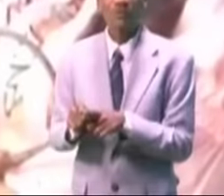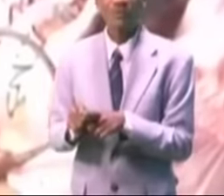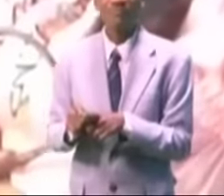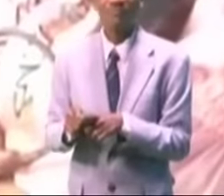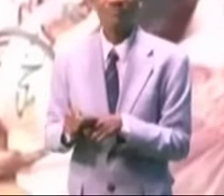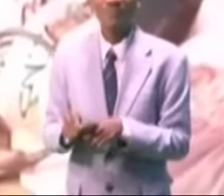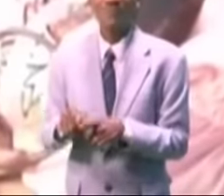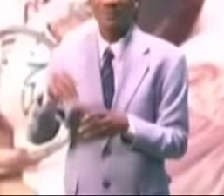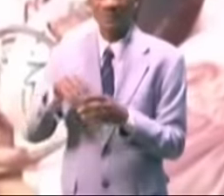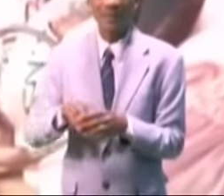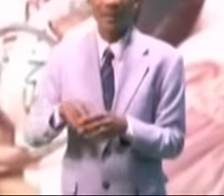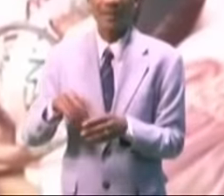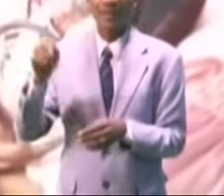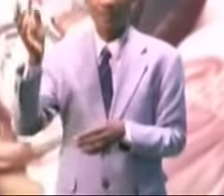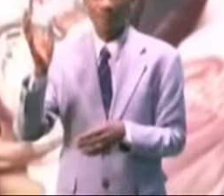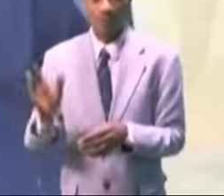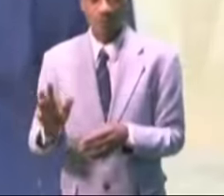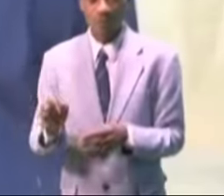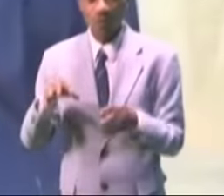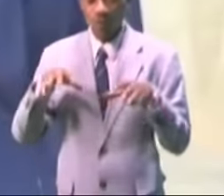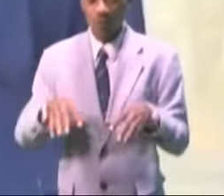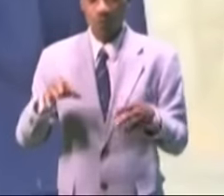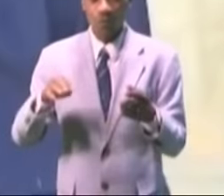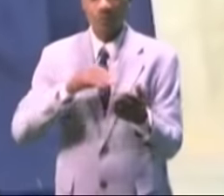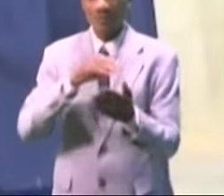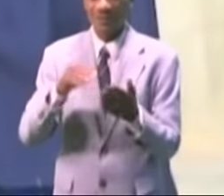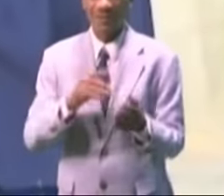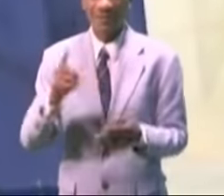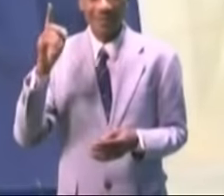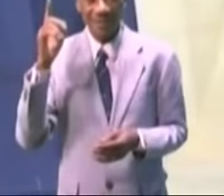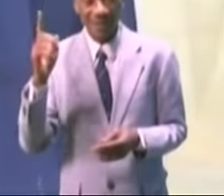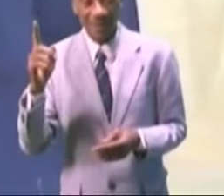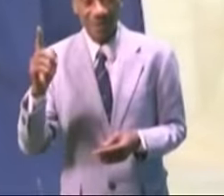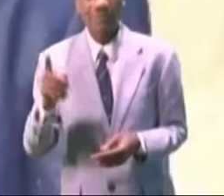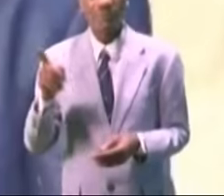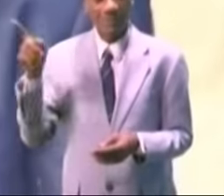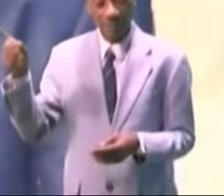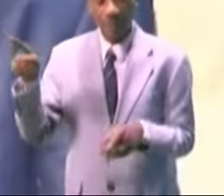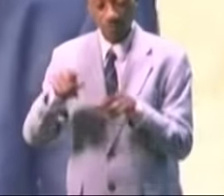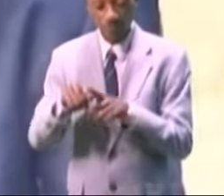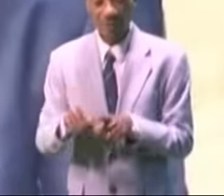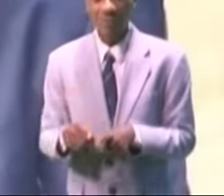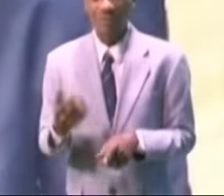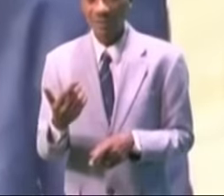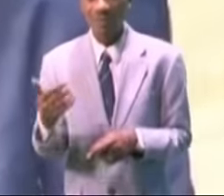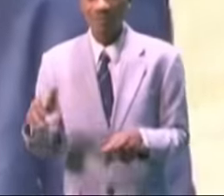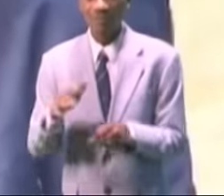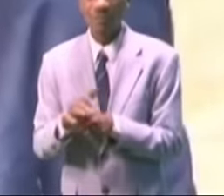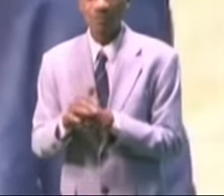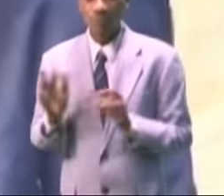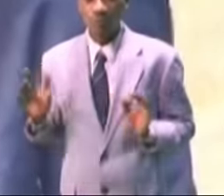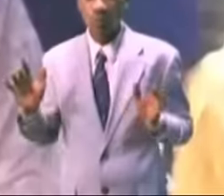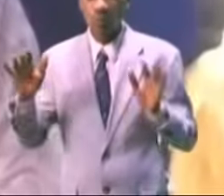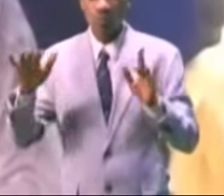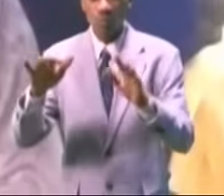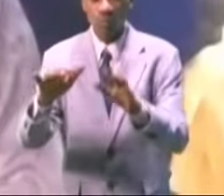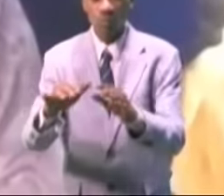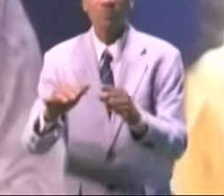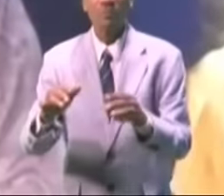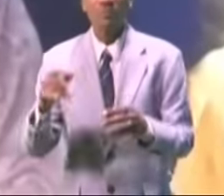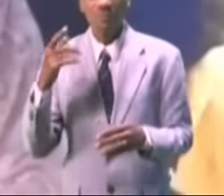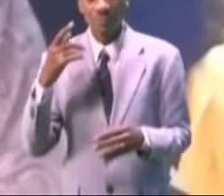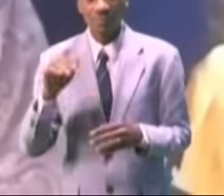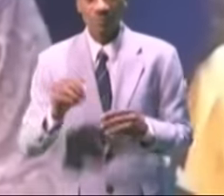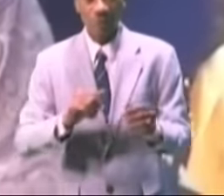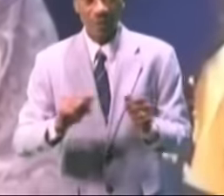Central 1, où plusieurs personnalités éducationnelles et politico-administratives ont pris part, notamment le maire de la